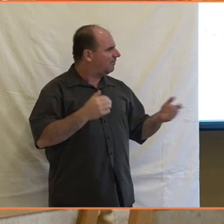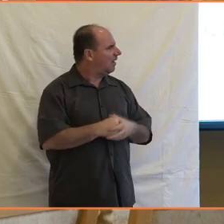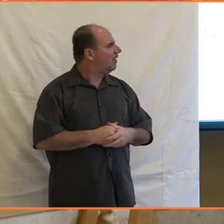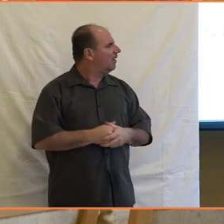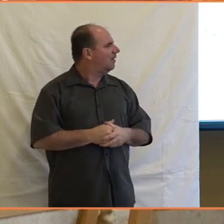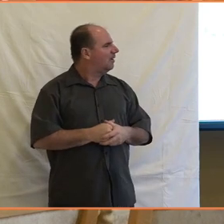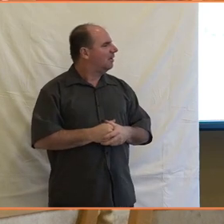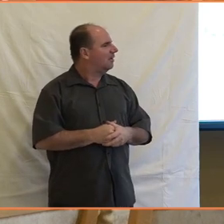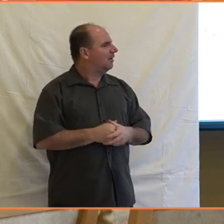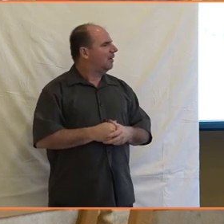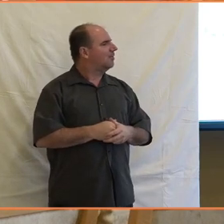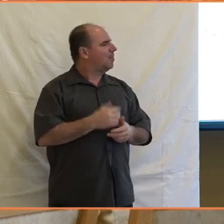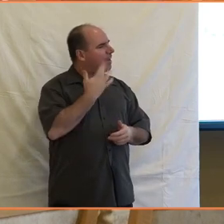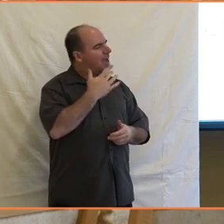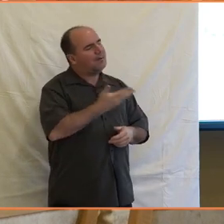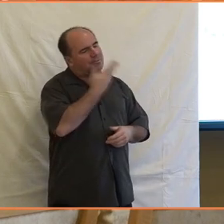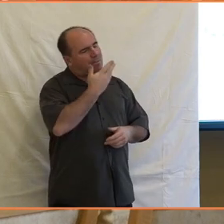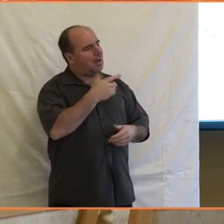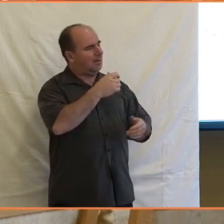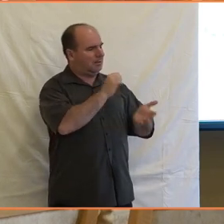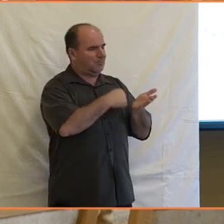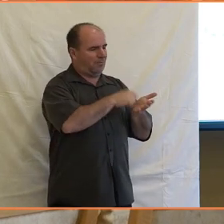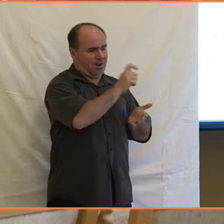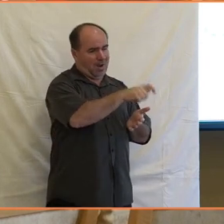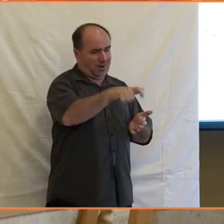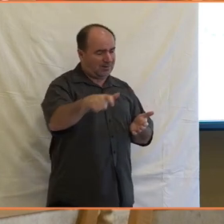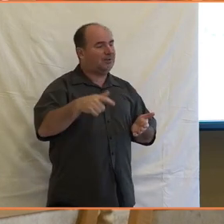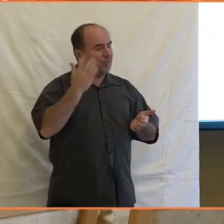už prošly. Tak jak oni se s tímhle tématem